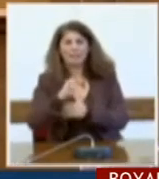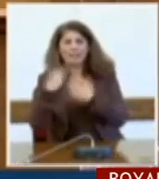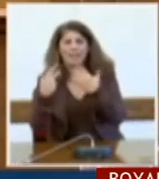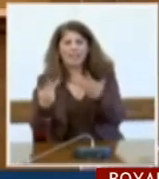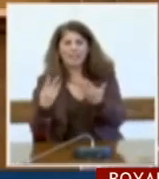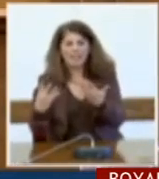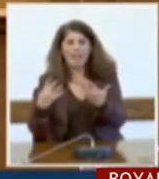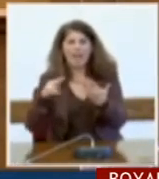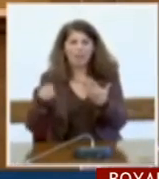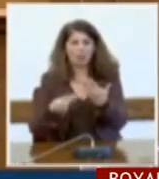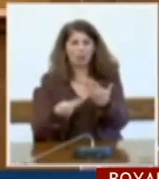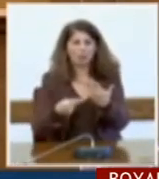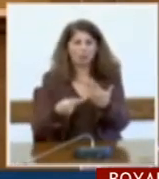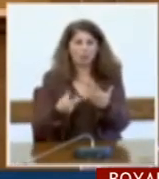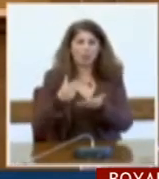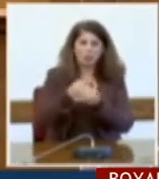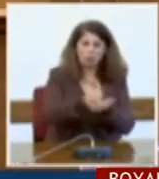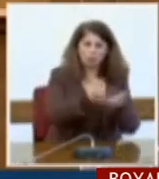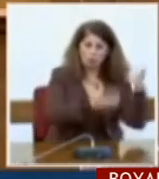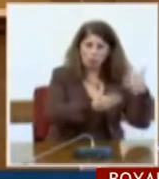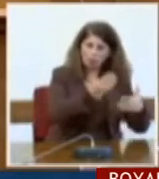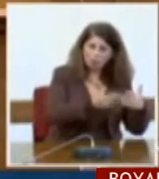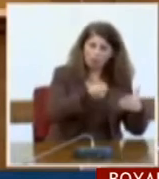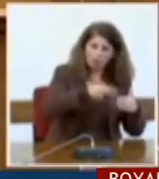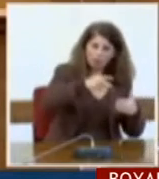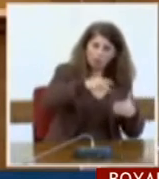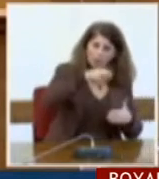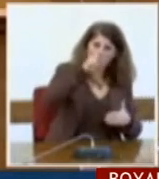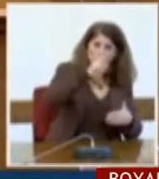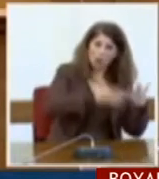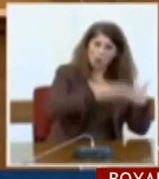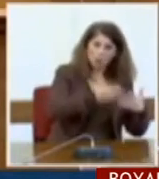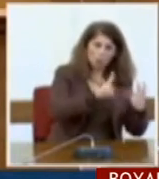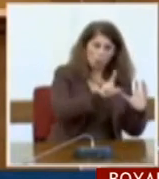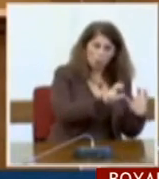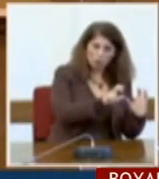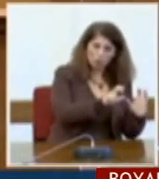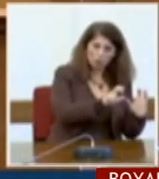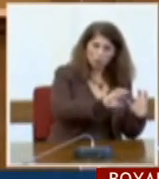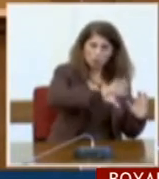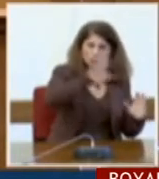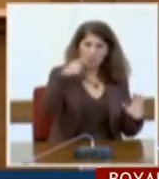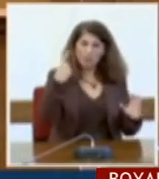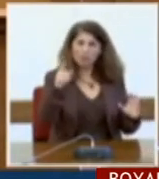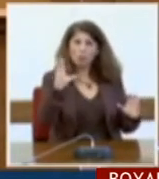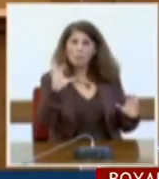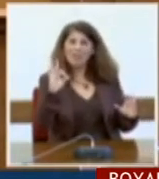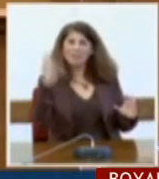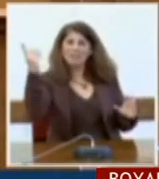Επιδότησε λογαριασμούς που αυξάνονται όμως από 80 ως 150%.